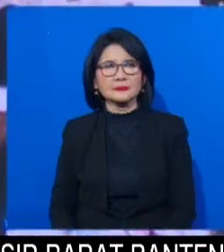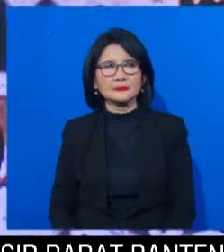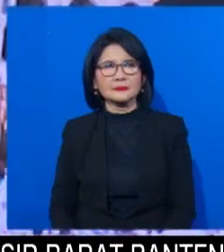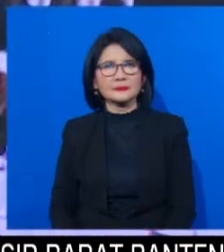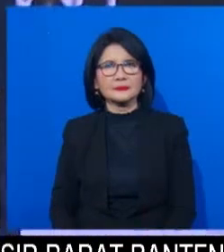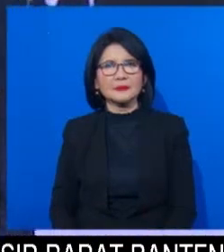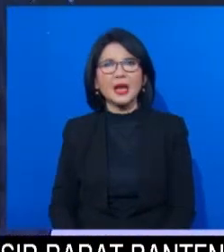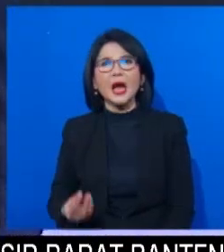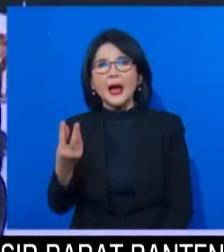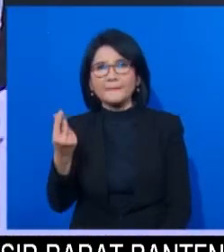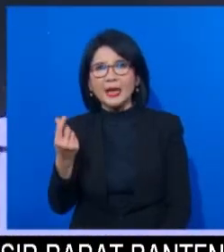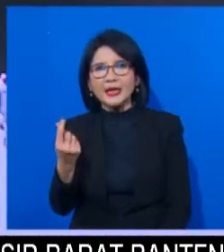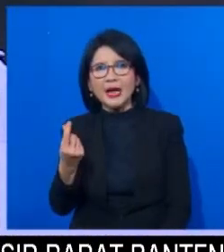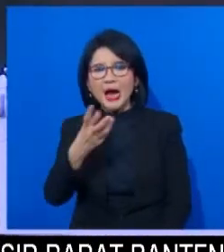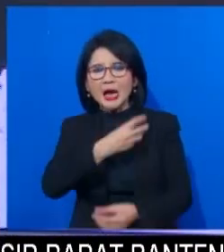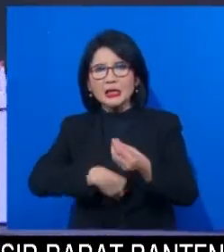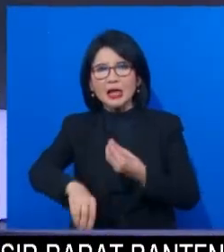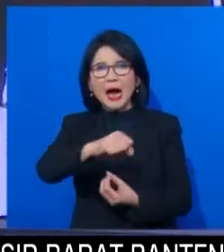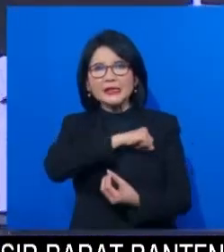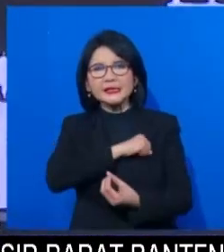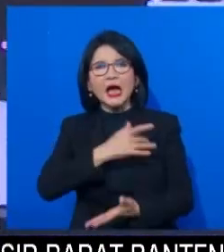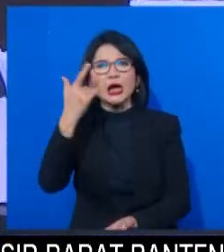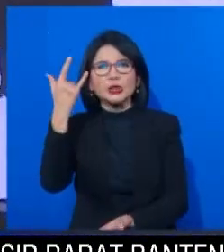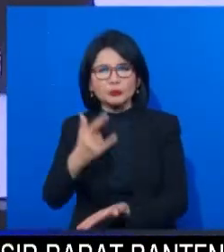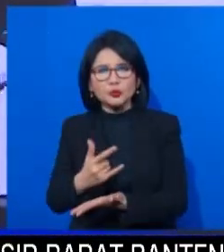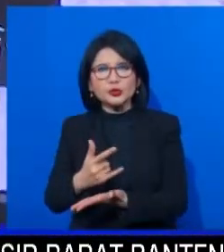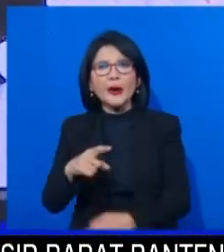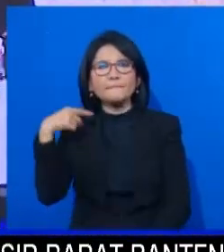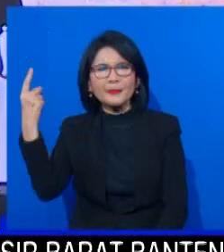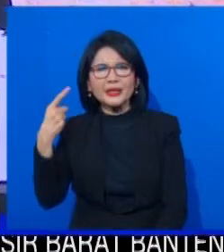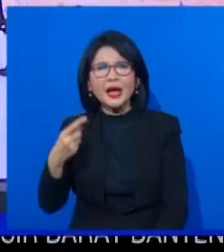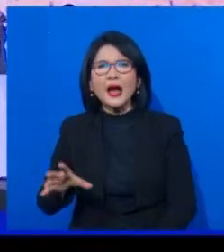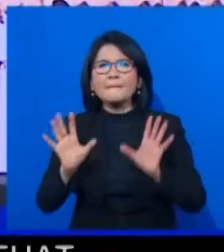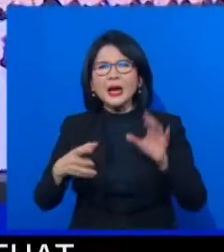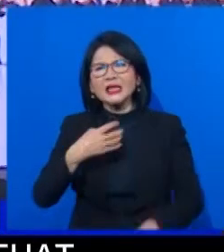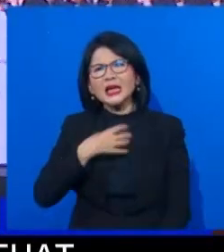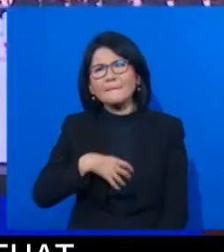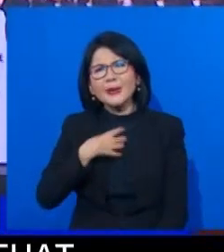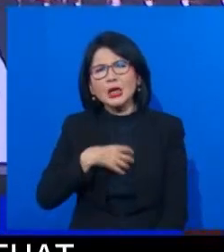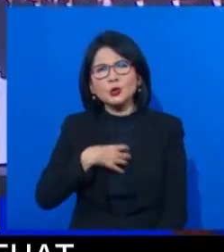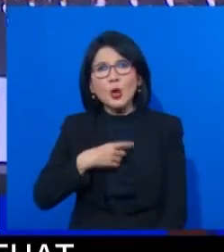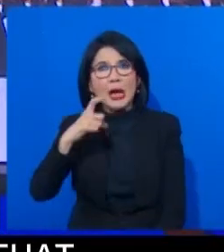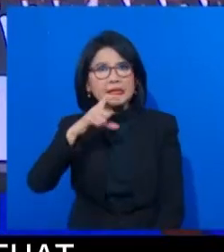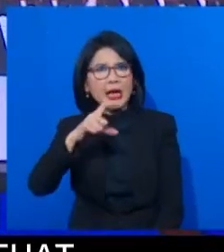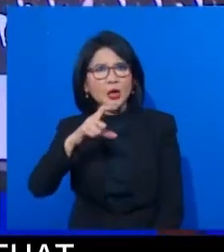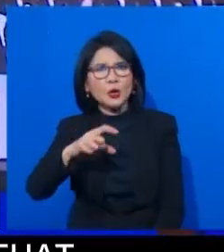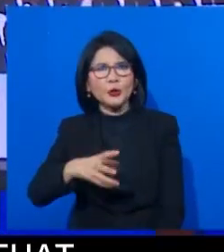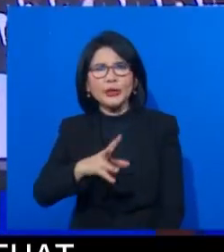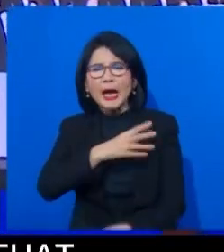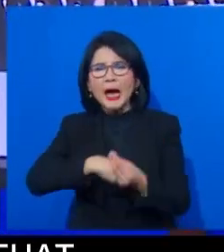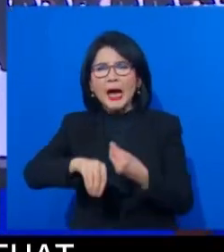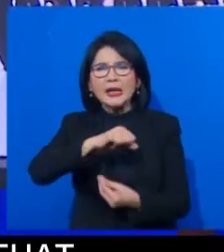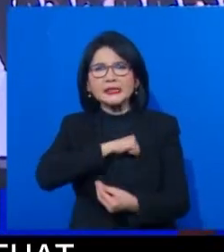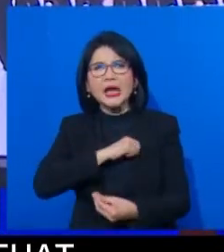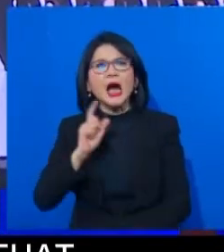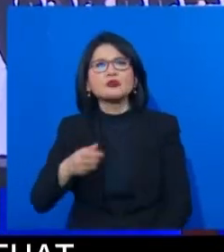Kenaikan biaya ibadah haji tahun ini yang sudah diputuskan pemerintah dikeluhkan oleh jemaah calon haji yang telah mendaftar. Calon haji terpaksa menunda pelunasan